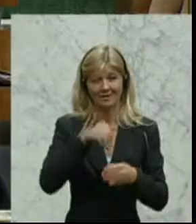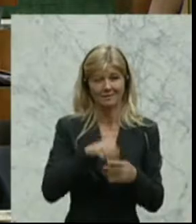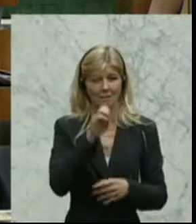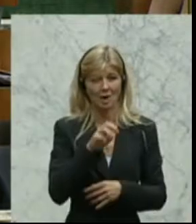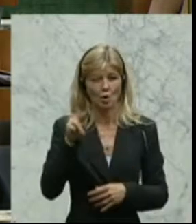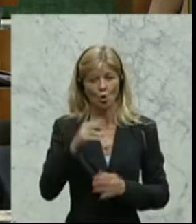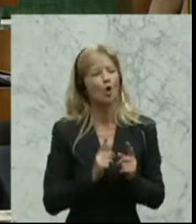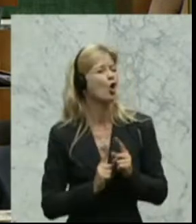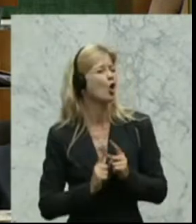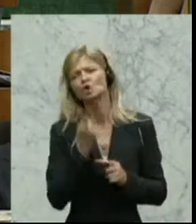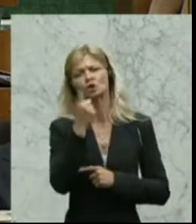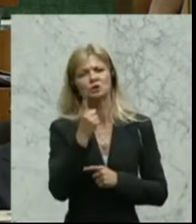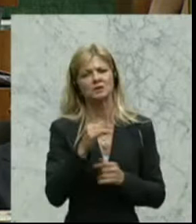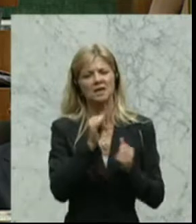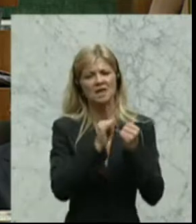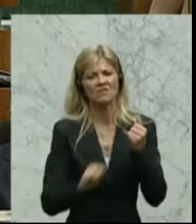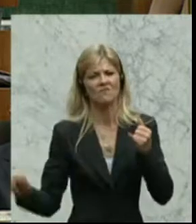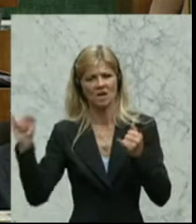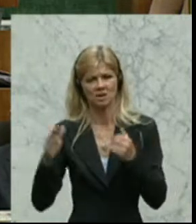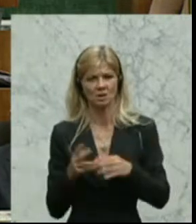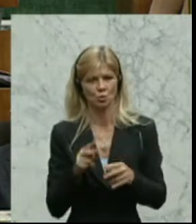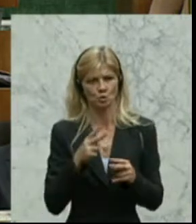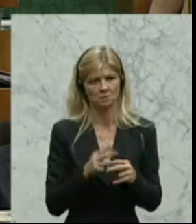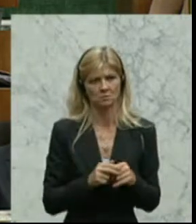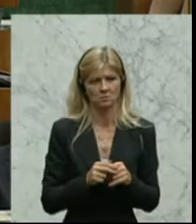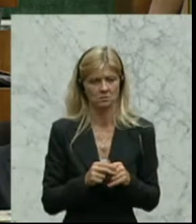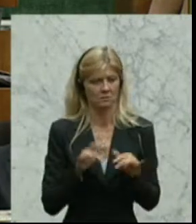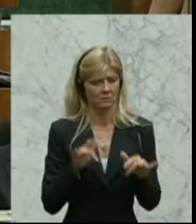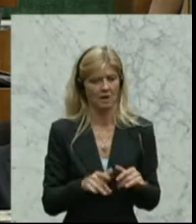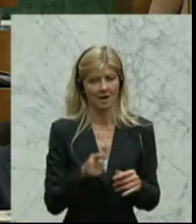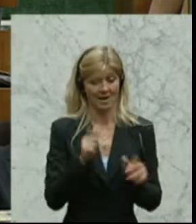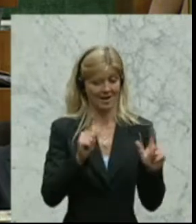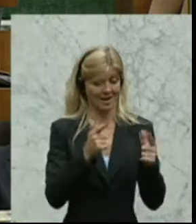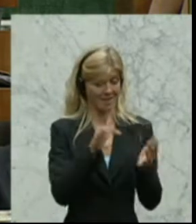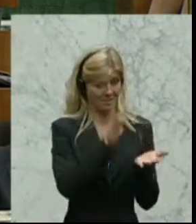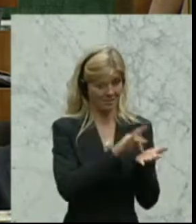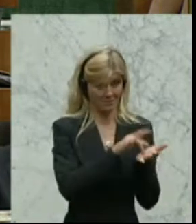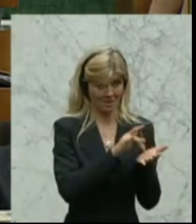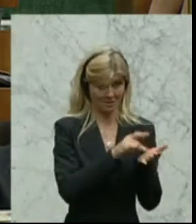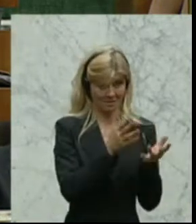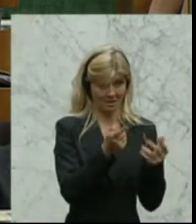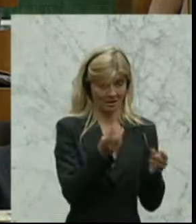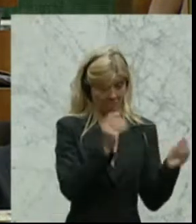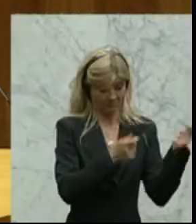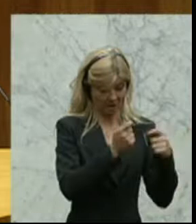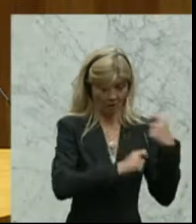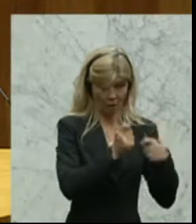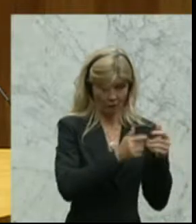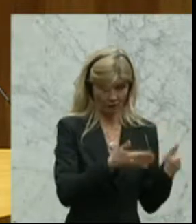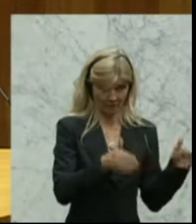beim Lebensmittelwarenkorb sehen wir im Zeitraum Februar 2013, Februar